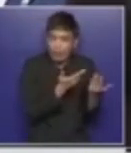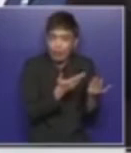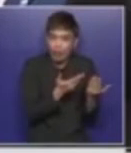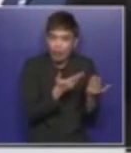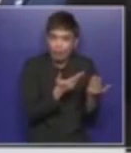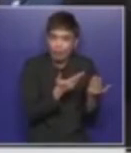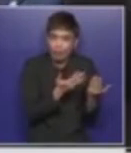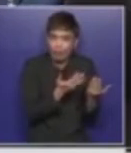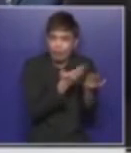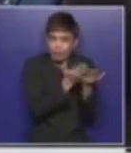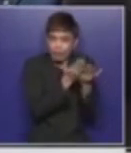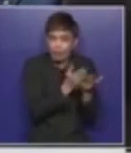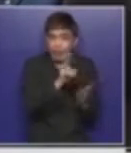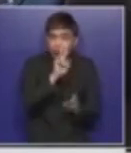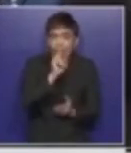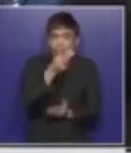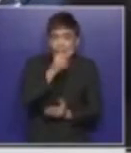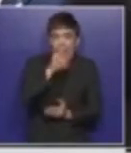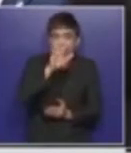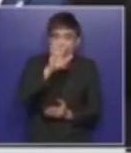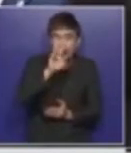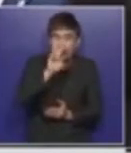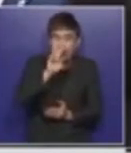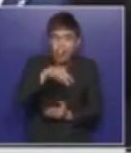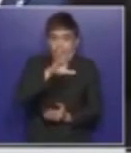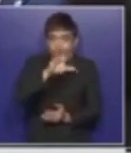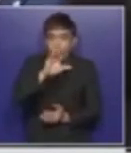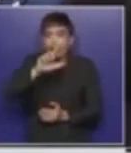แต่ถ้ารอไปก่อนครับแล้วเรือดำน้ำ 22500ล้านเนี่ยปีที่แล้วเนี่ยถ้าไม่ได้ตัดออกนะครับ